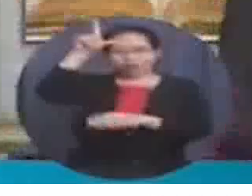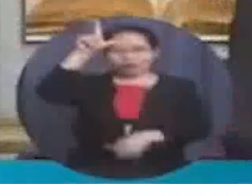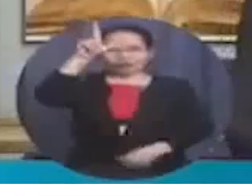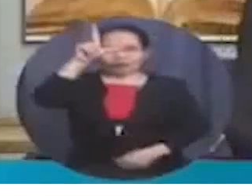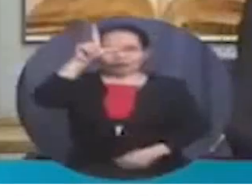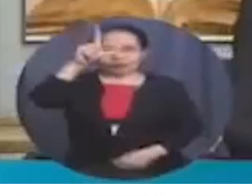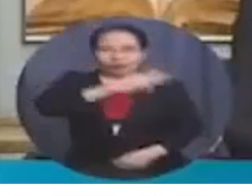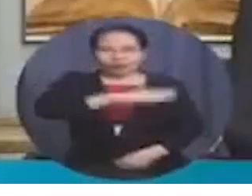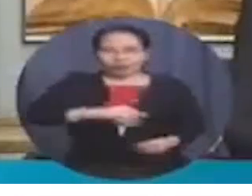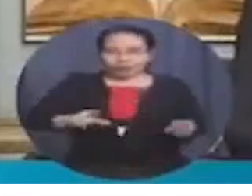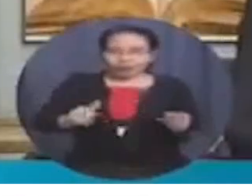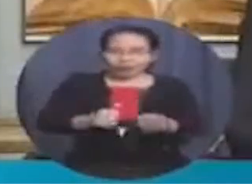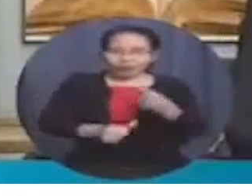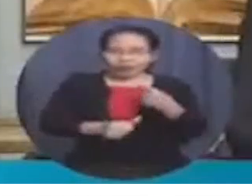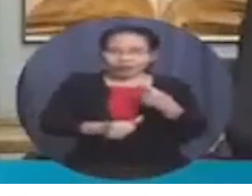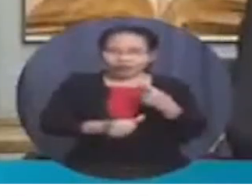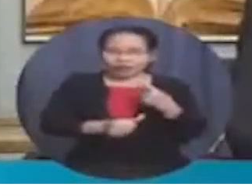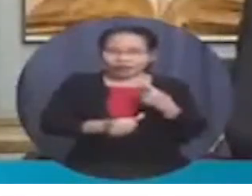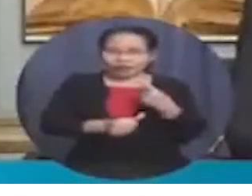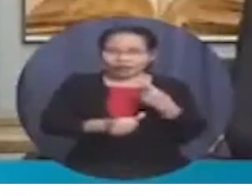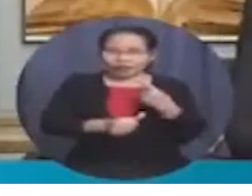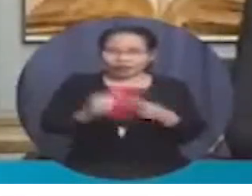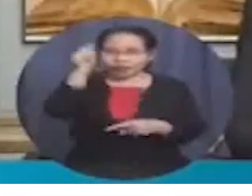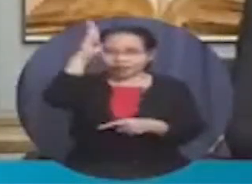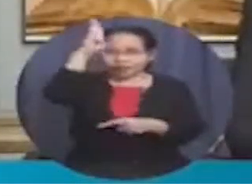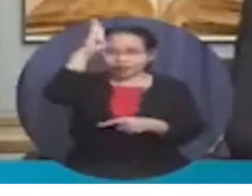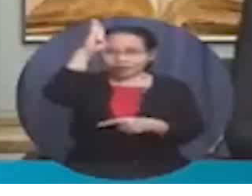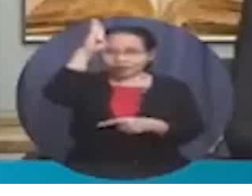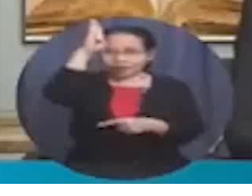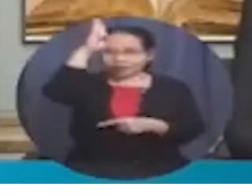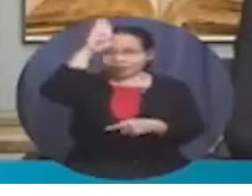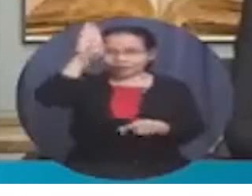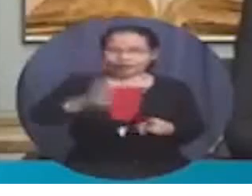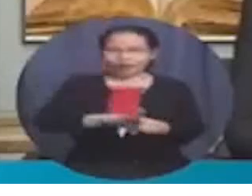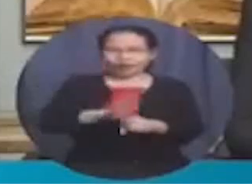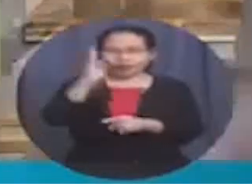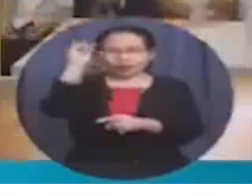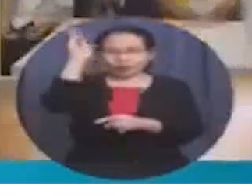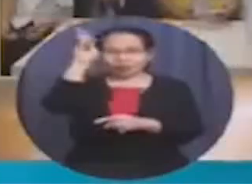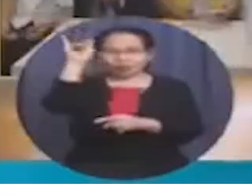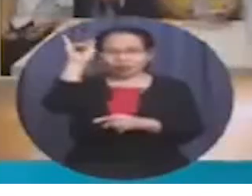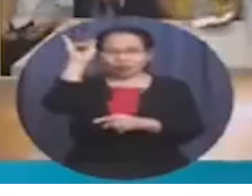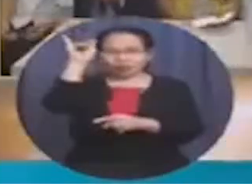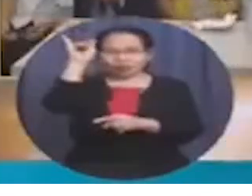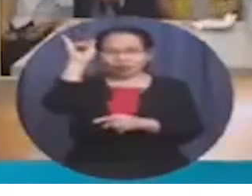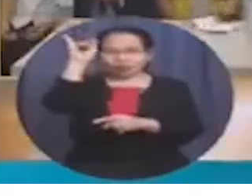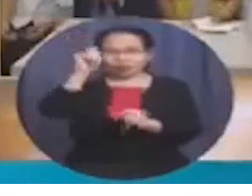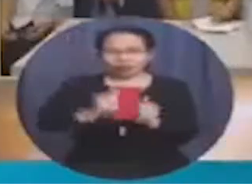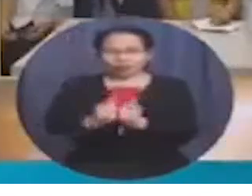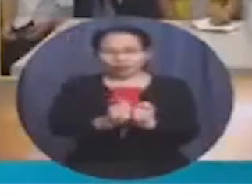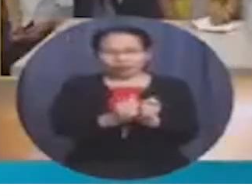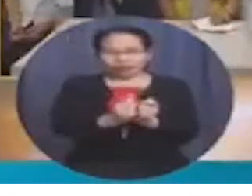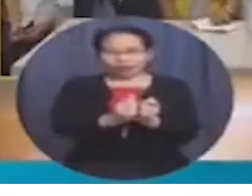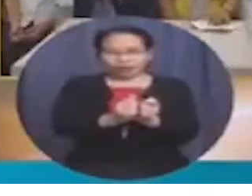kapatid na Eli. At unahin muna natin po ang Australia. Si kapatid na Geoffrey Agbayani kasama na ating mga panauhin.